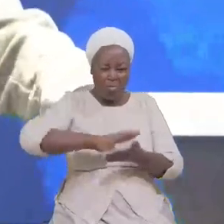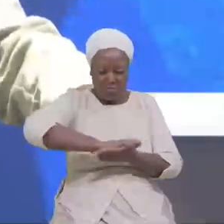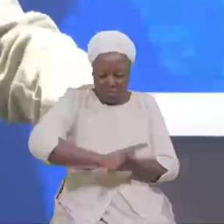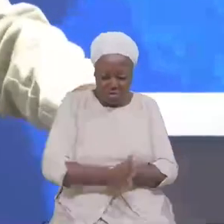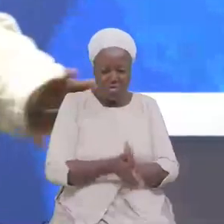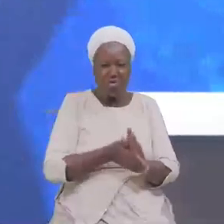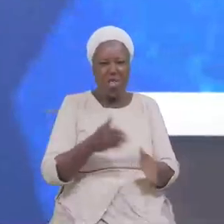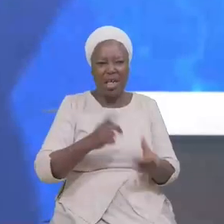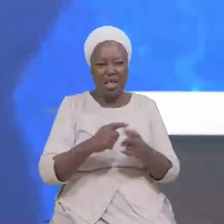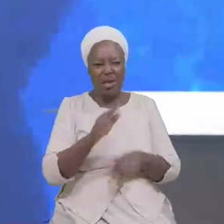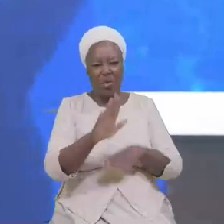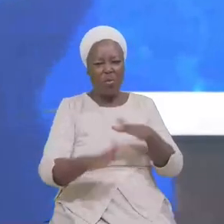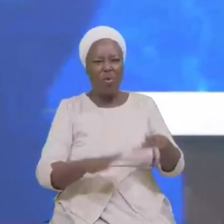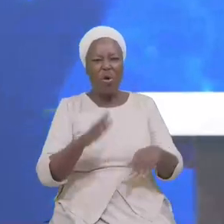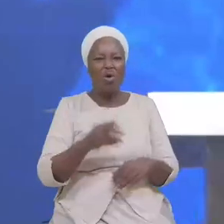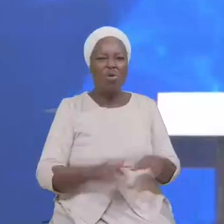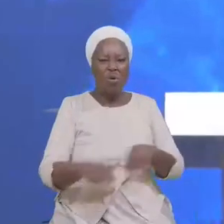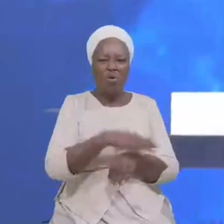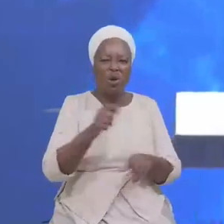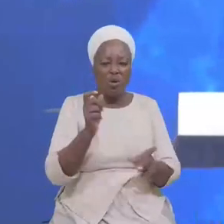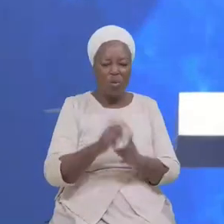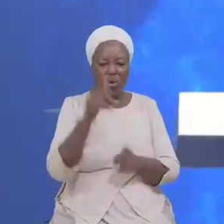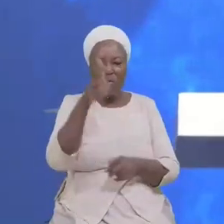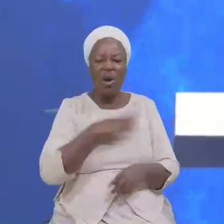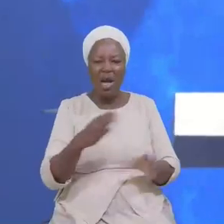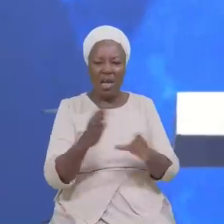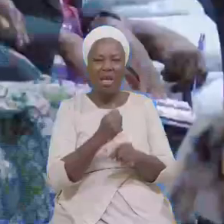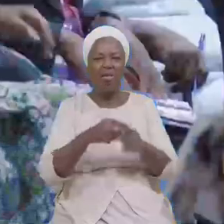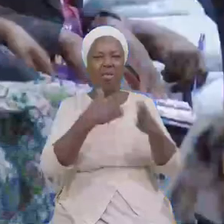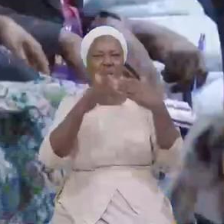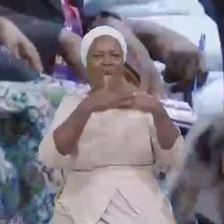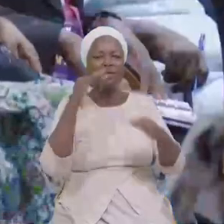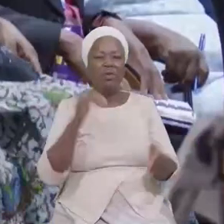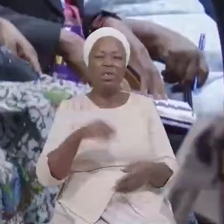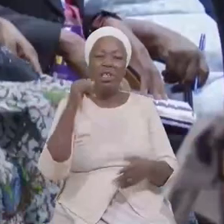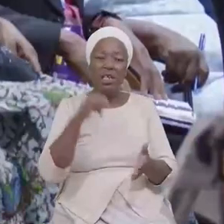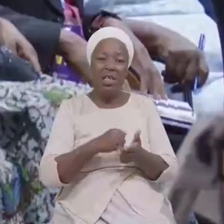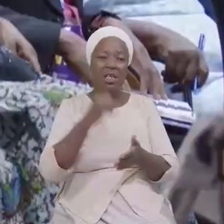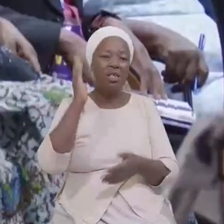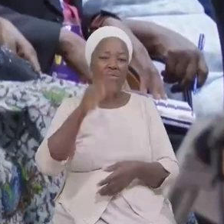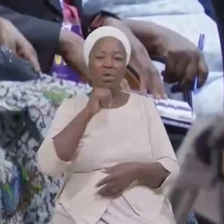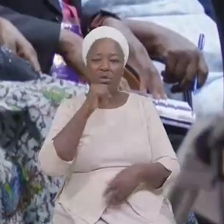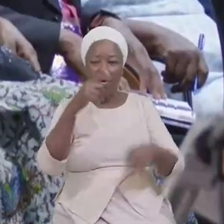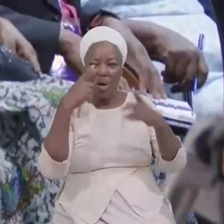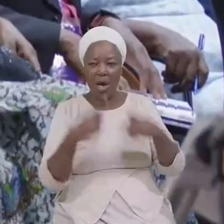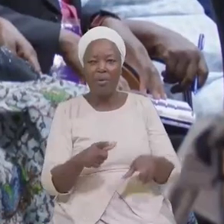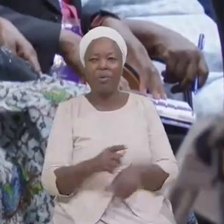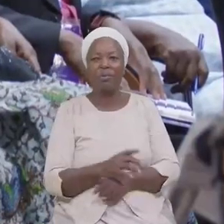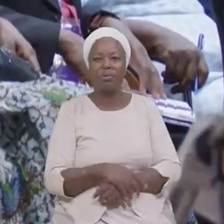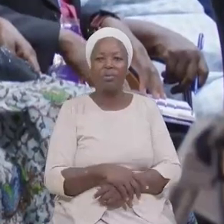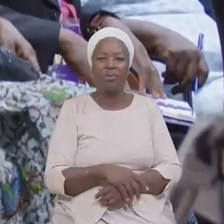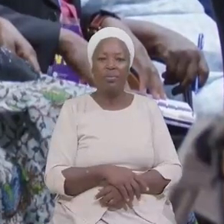soit. Et tu ne peux pas fouler la parole de Dieu aux pieds pour avoir accès au royaume. Ça ne peut pas arriver.